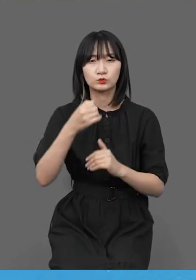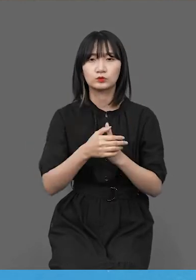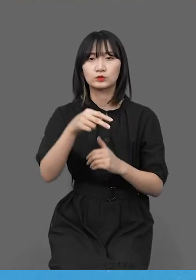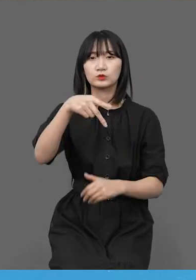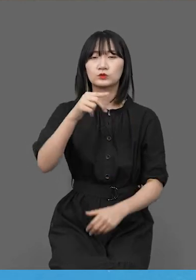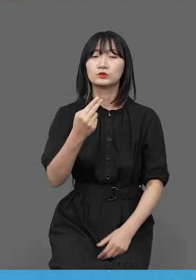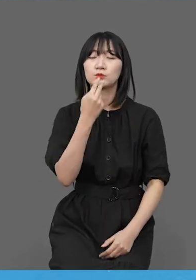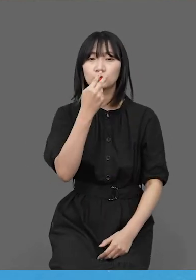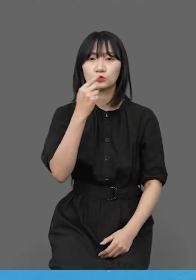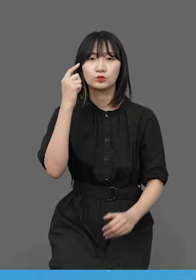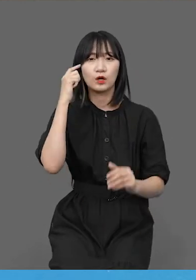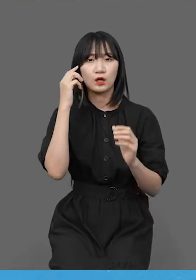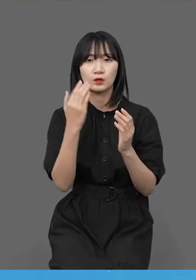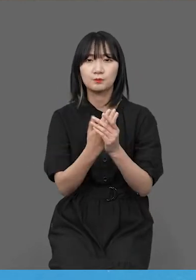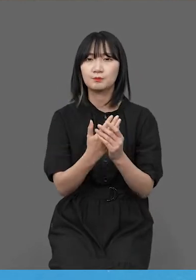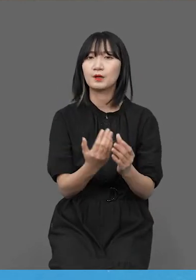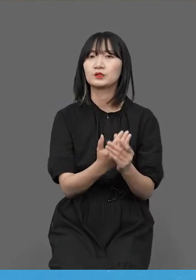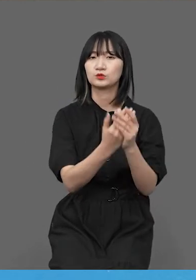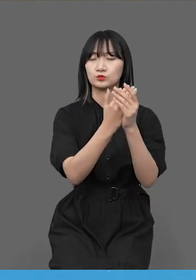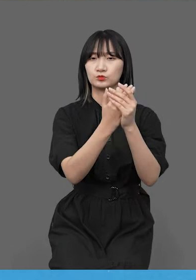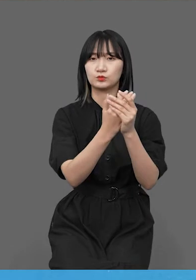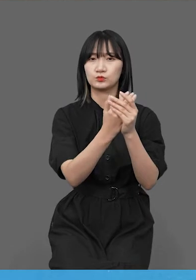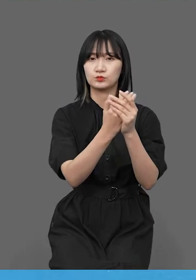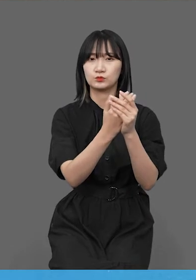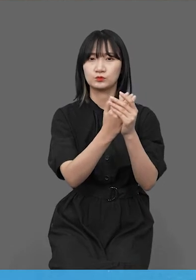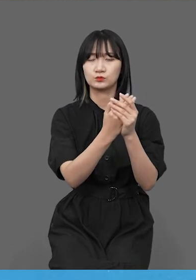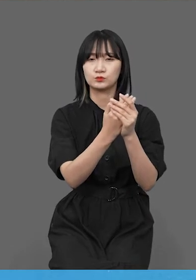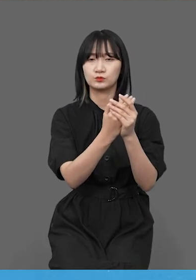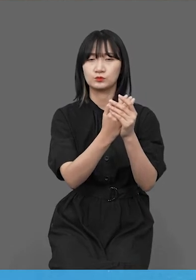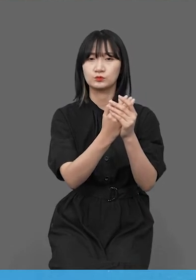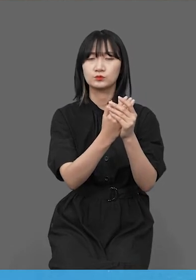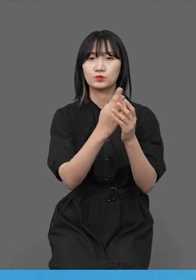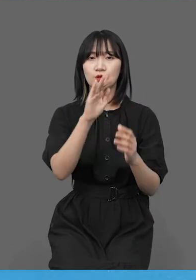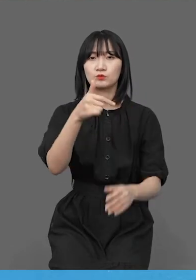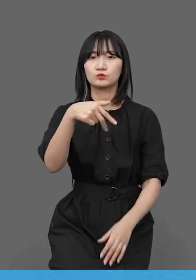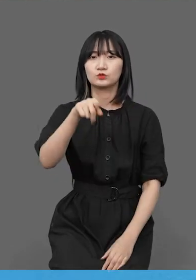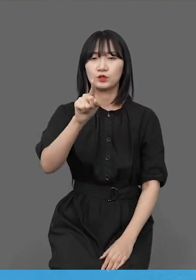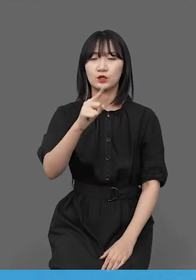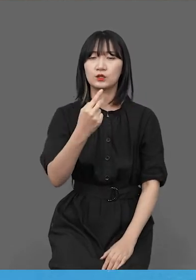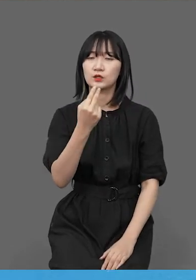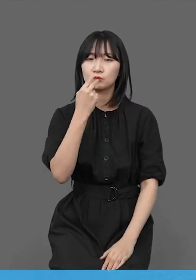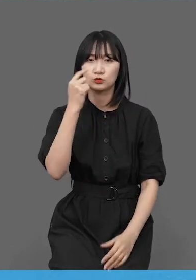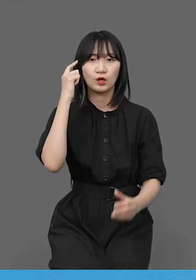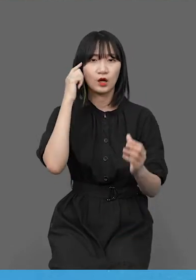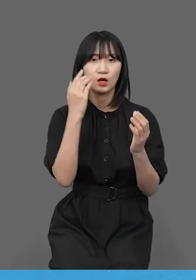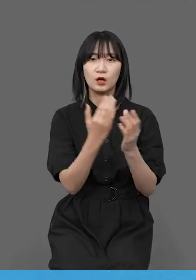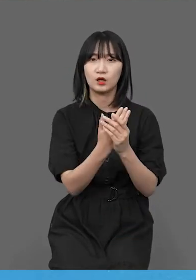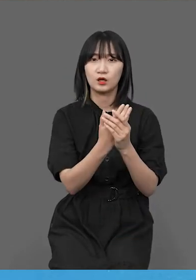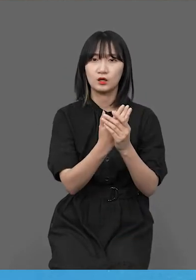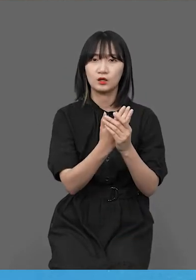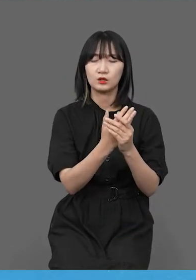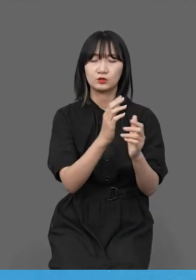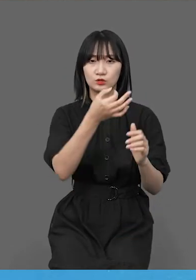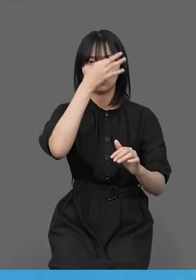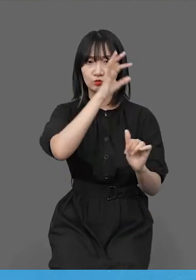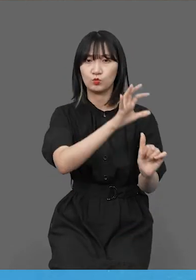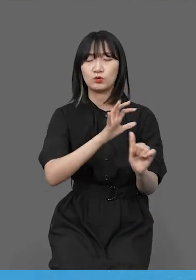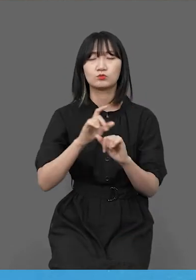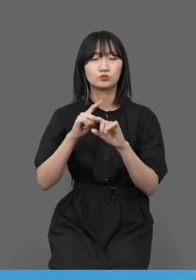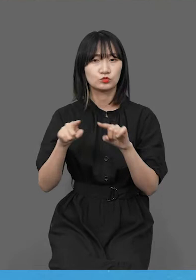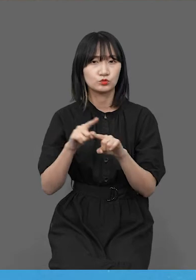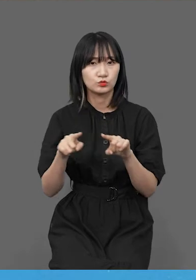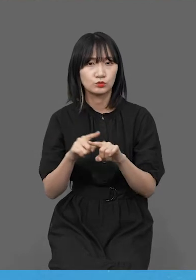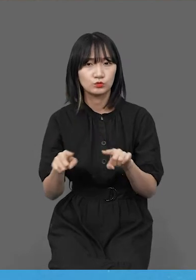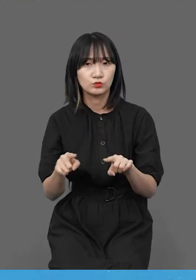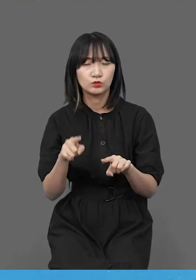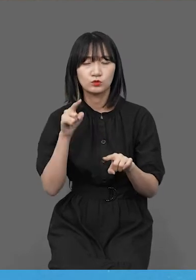어떤 그 분야가 분자 생물학인데, 분자 생물학적 기술로 분석을 해봤더니